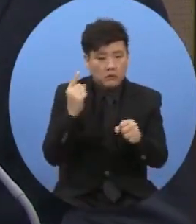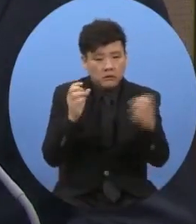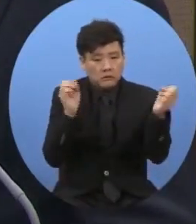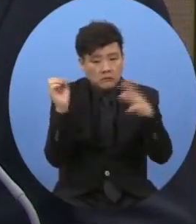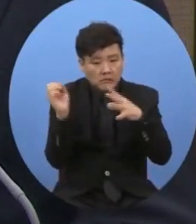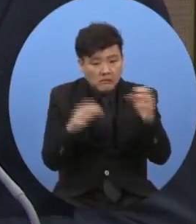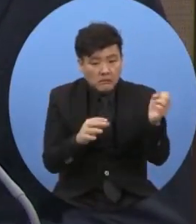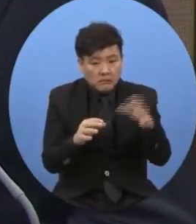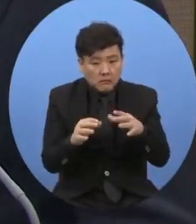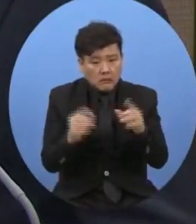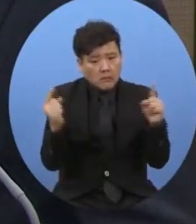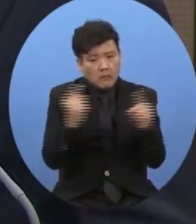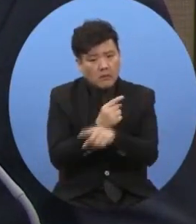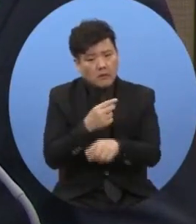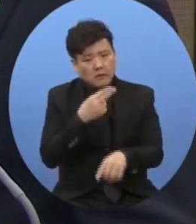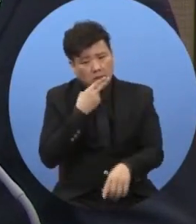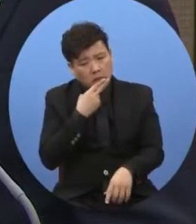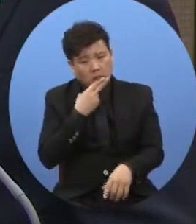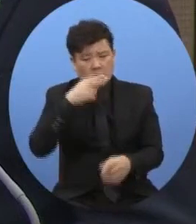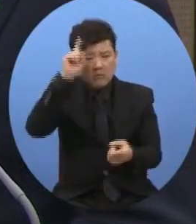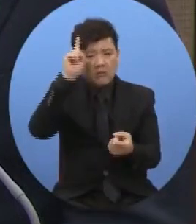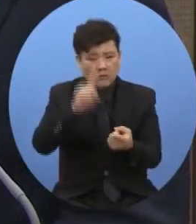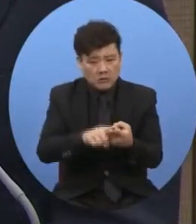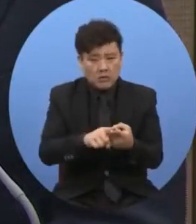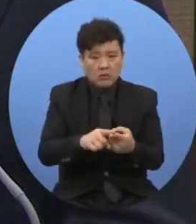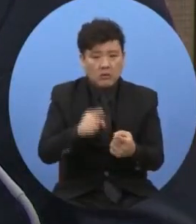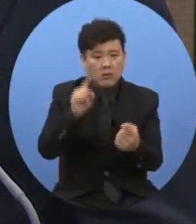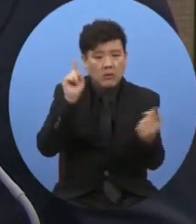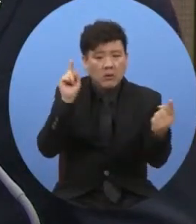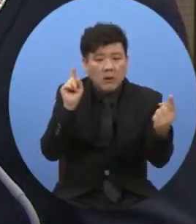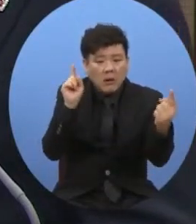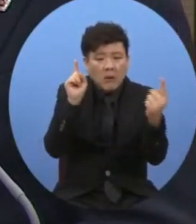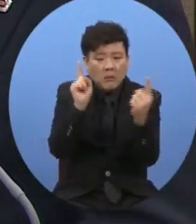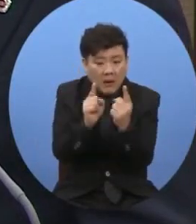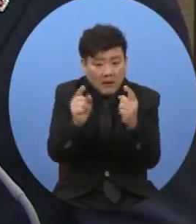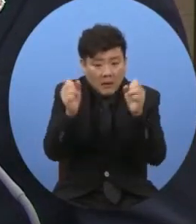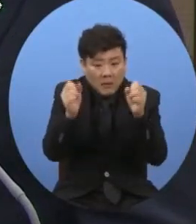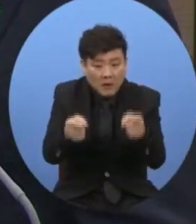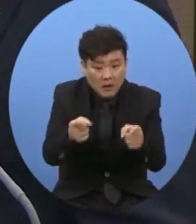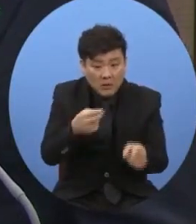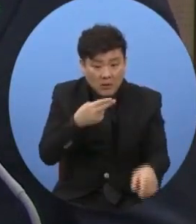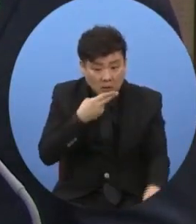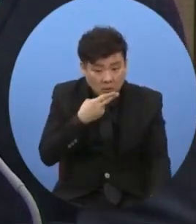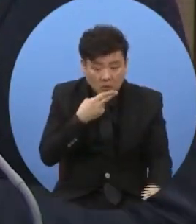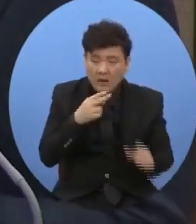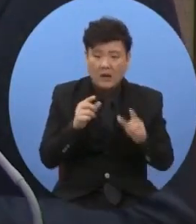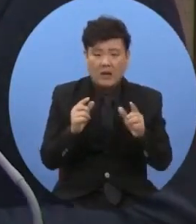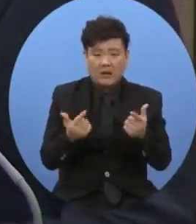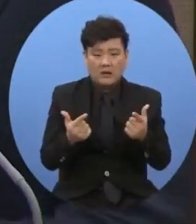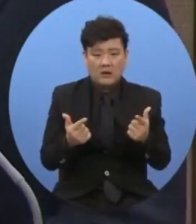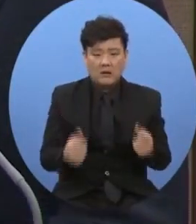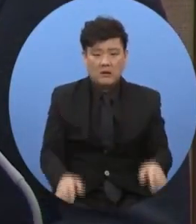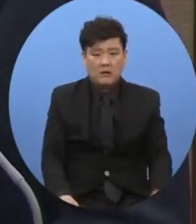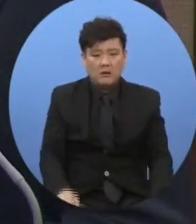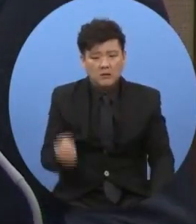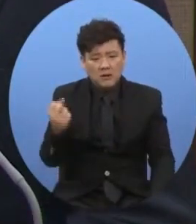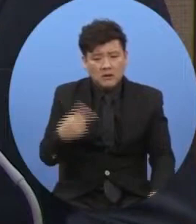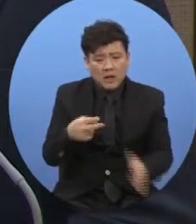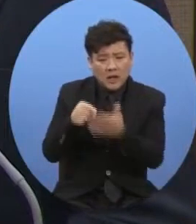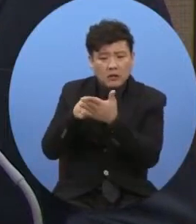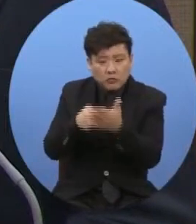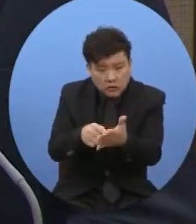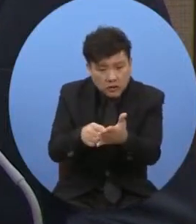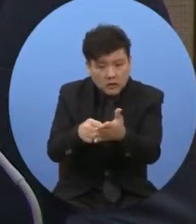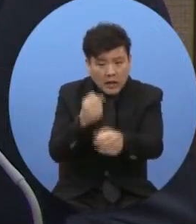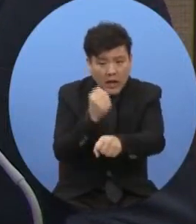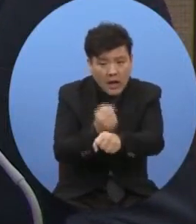전혀 변함이 없는 그들의 말씀을 하고 계세요. 만남의 기회가 없어서 지금 청년들이 서로 못 만나는 게 아니잖아요. 그래서 이제 재추진한다는 겁니까? 안 한다는